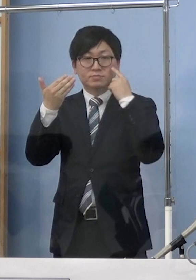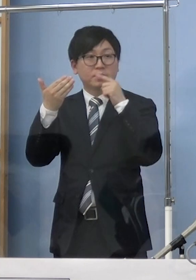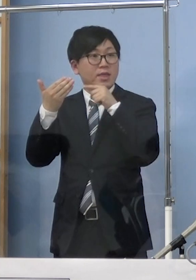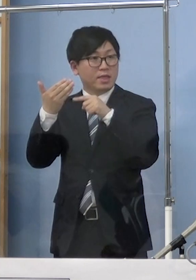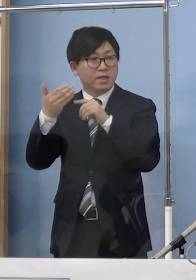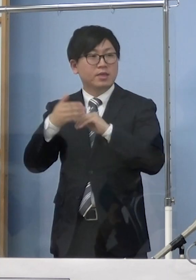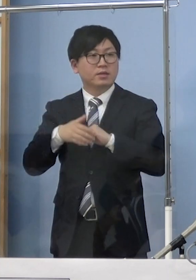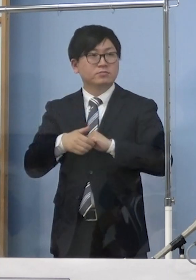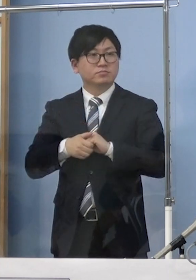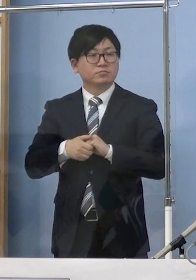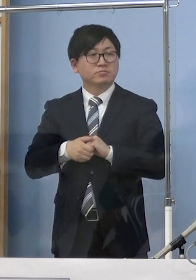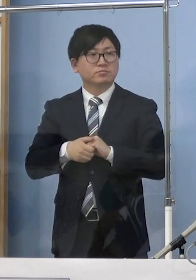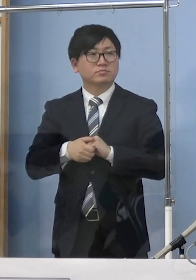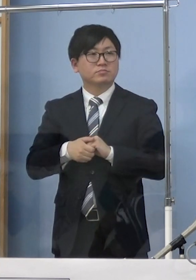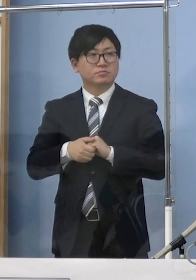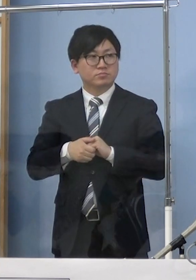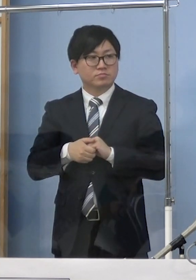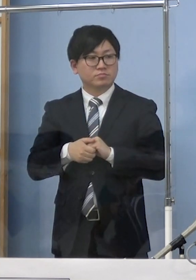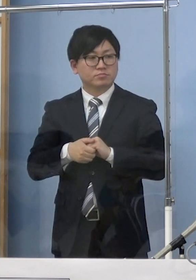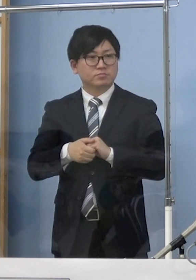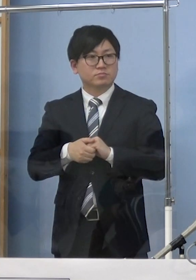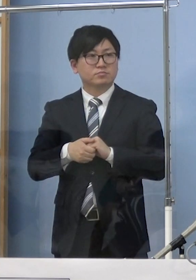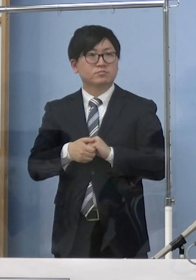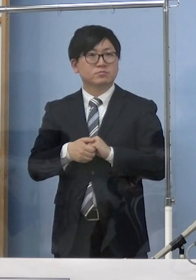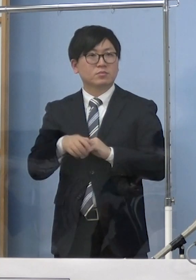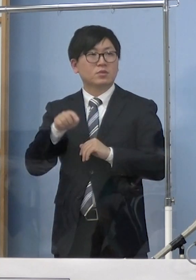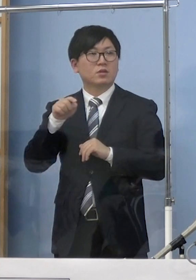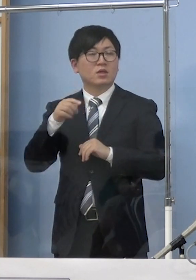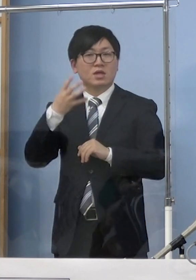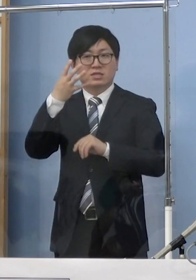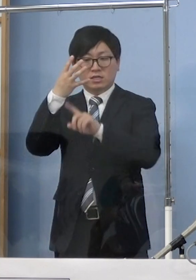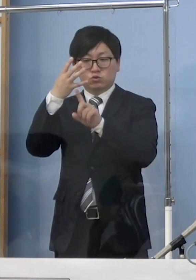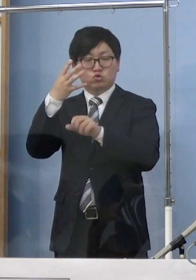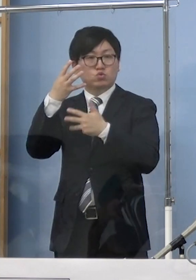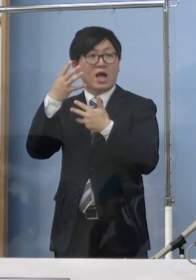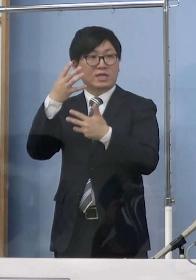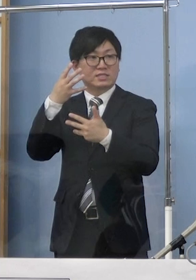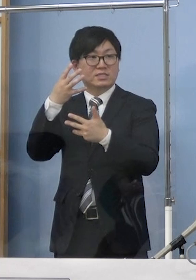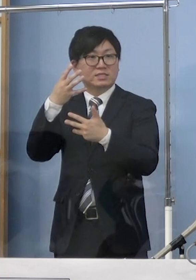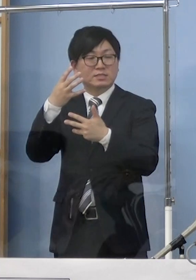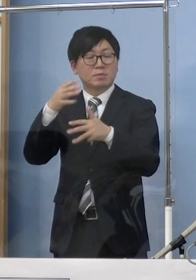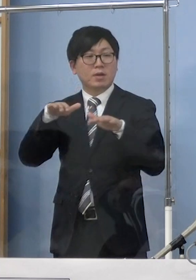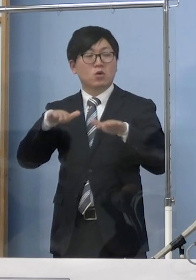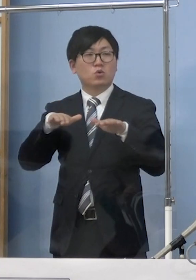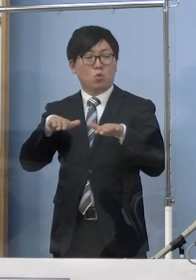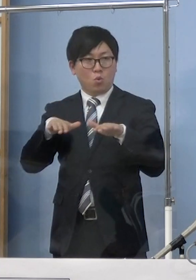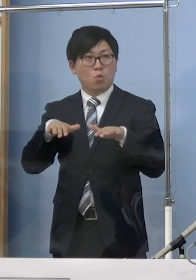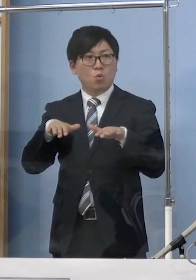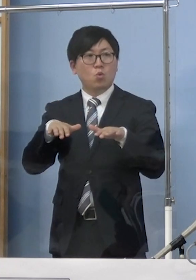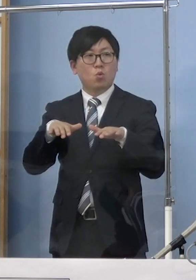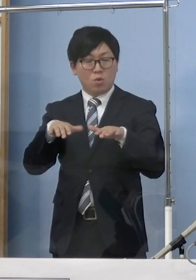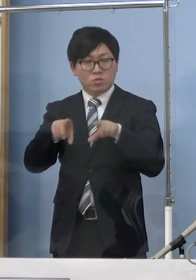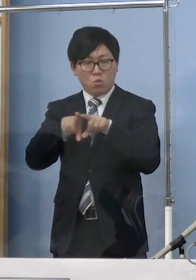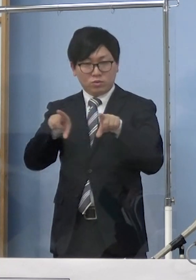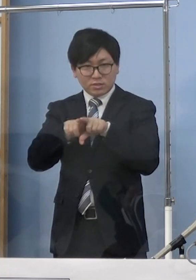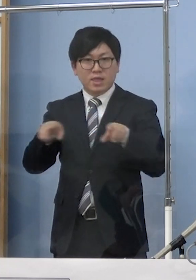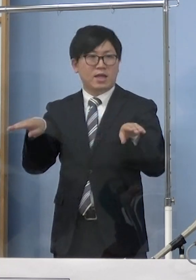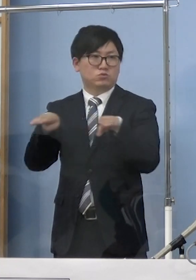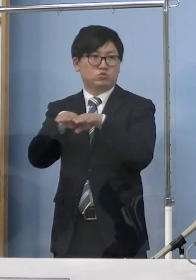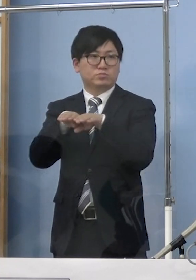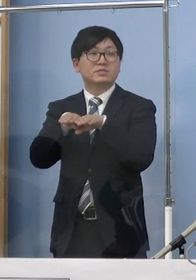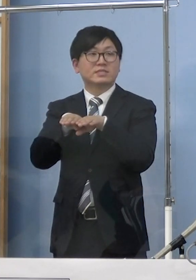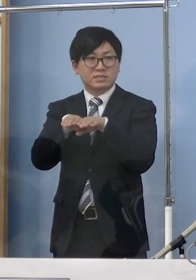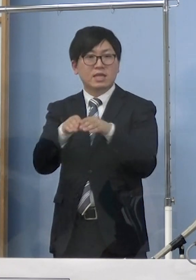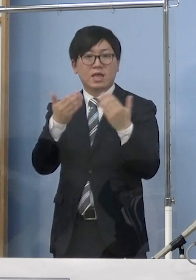。こちらです。こちらも4月18日、本日当然休校でございますが、立ち入り禁